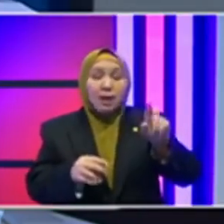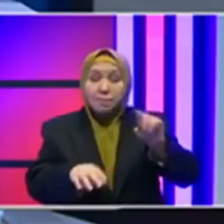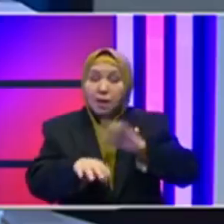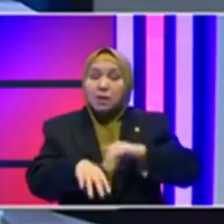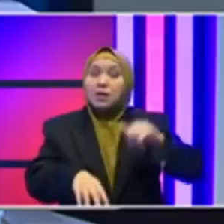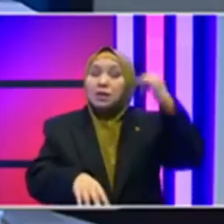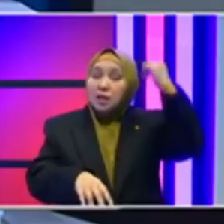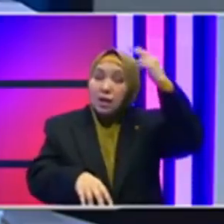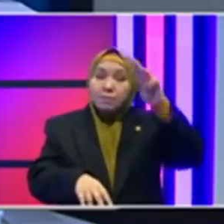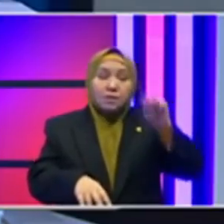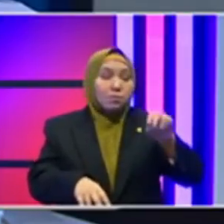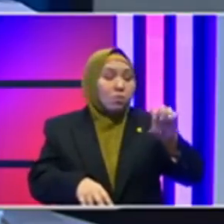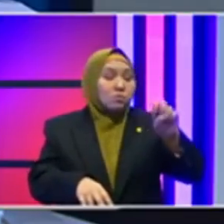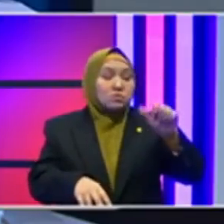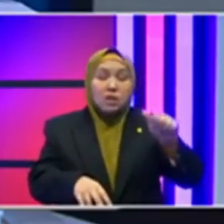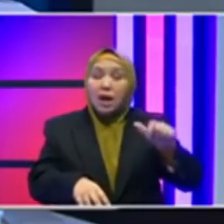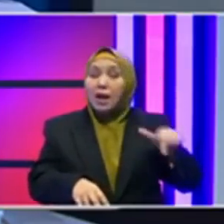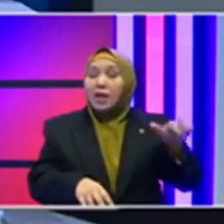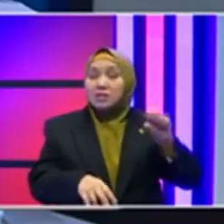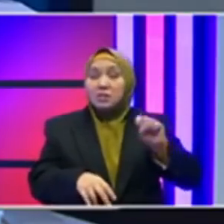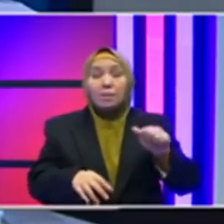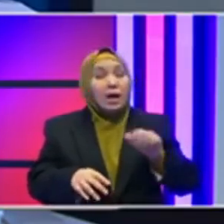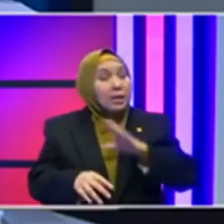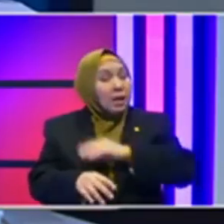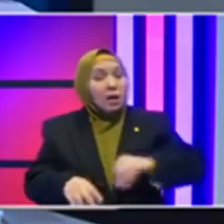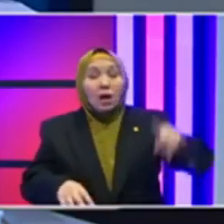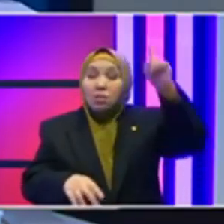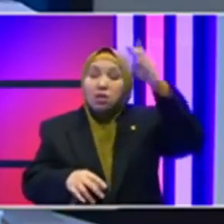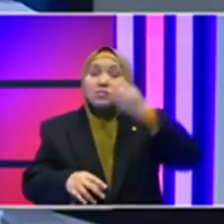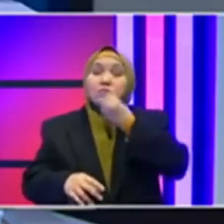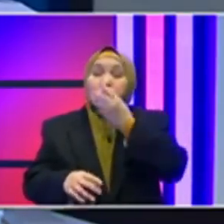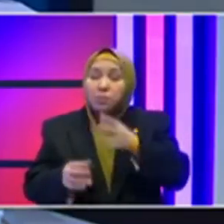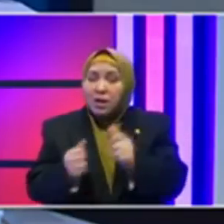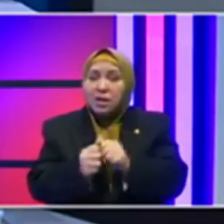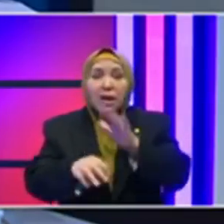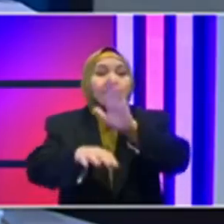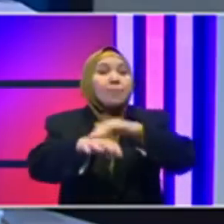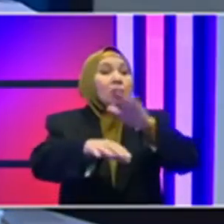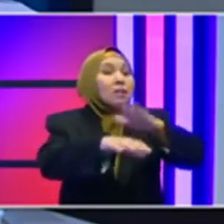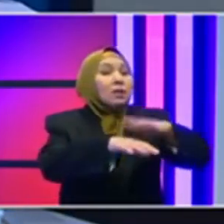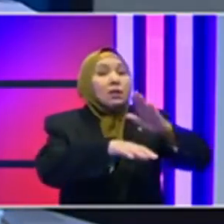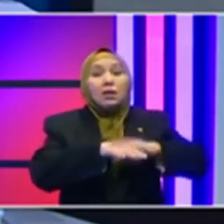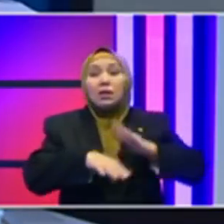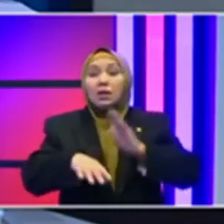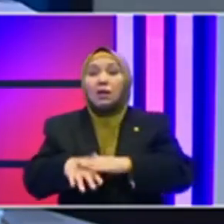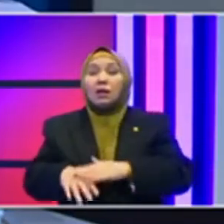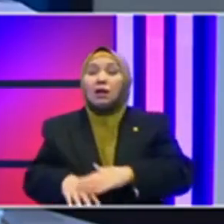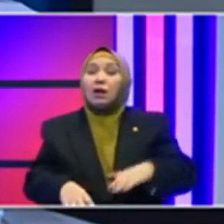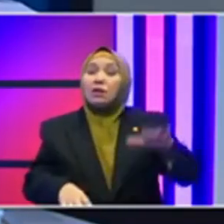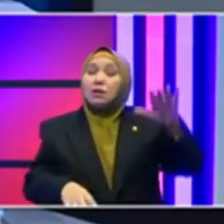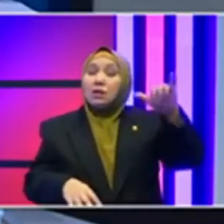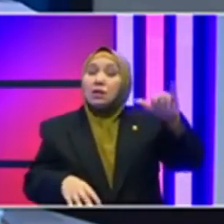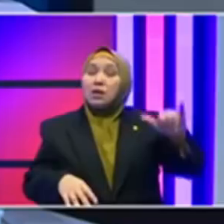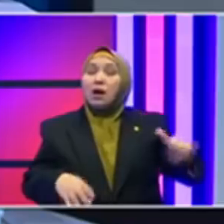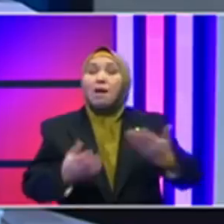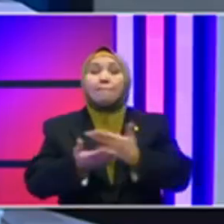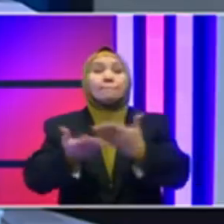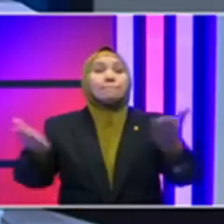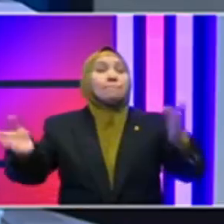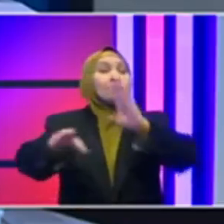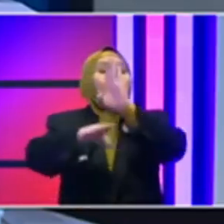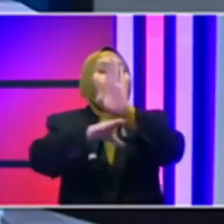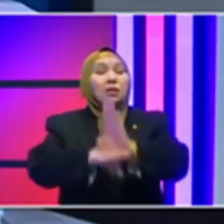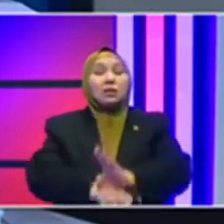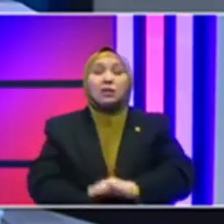Musa Alaihi Salam sekarang Allah subhanahu wa taala sebutkan dengan memanggil mereka Ya Bani Israil